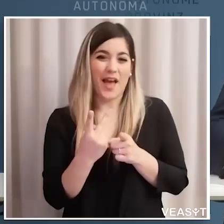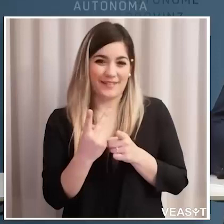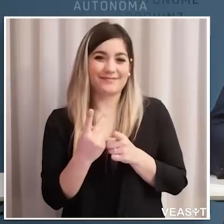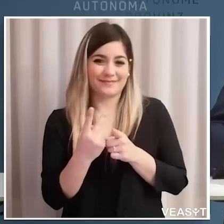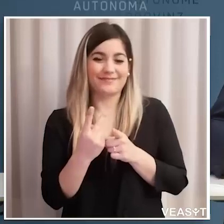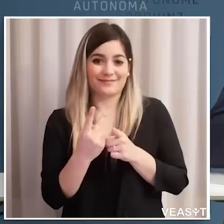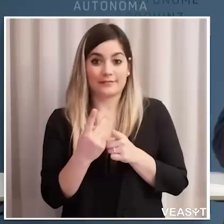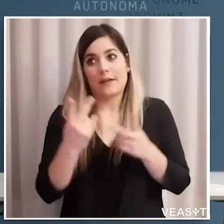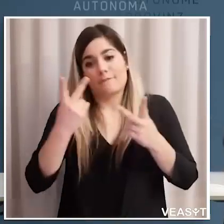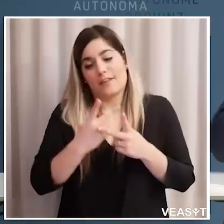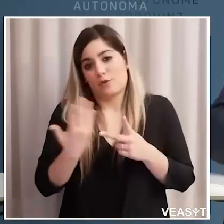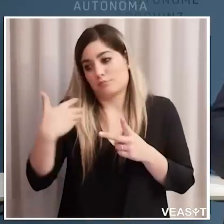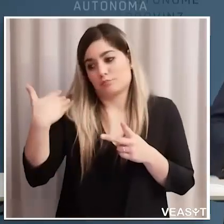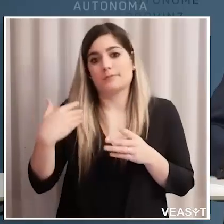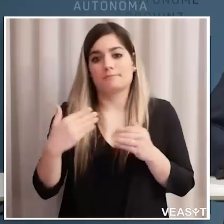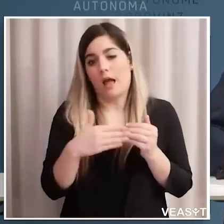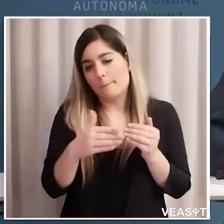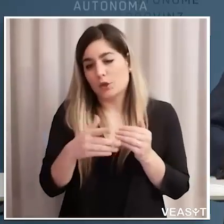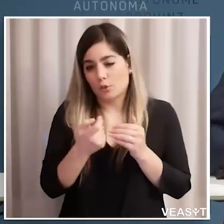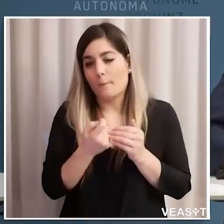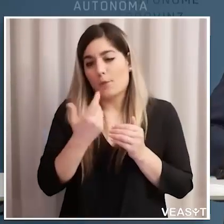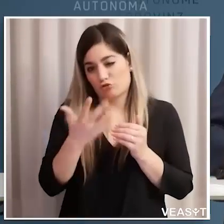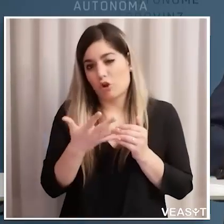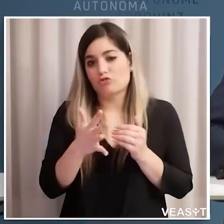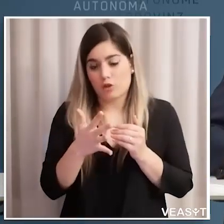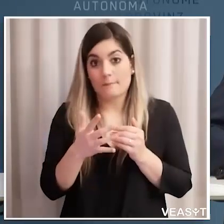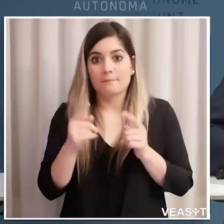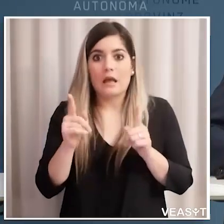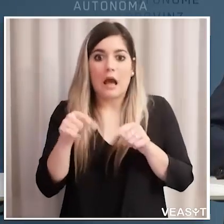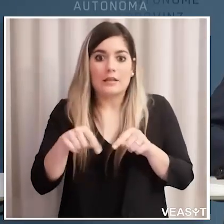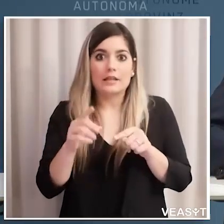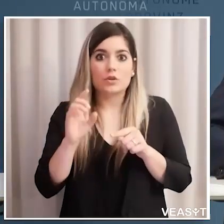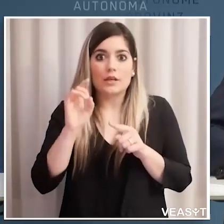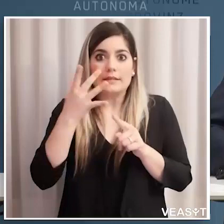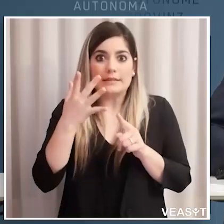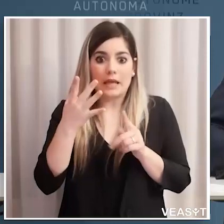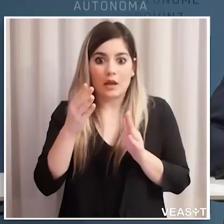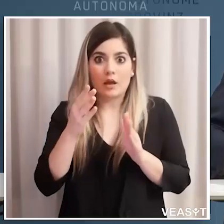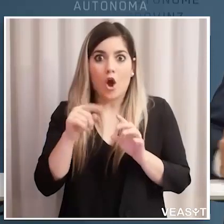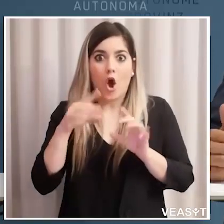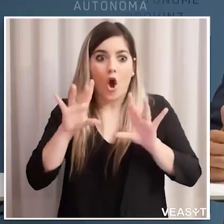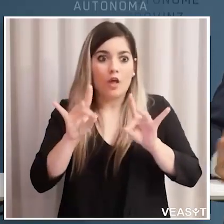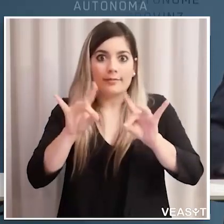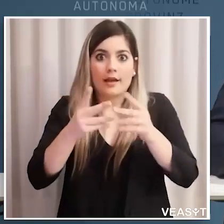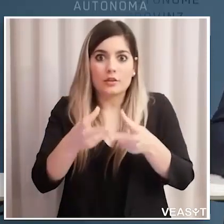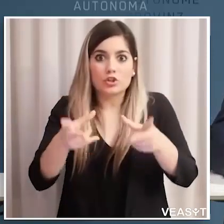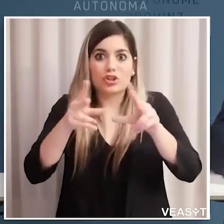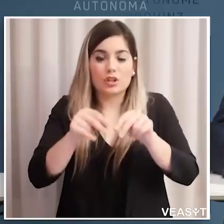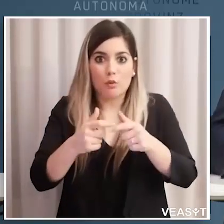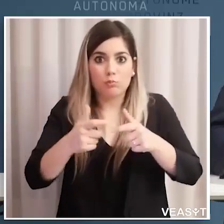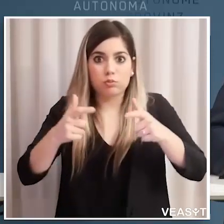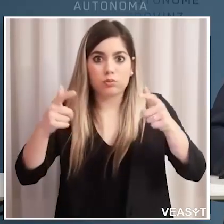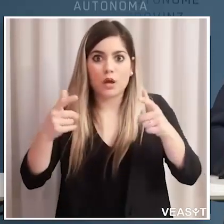seconda adesso, perché un po' di apertura le abbiamo già avute, poi c'è un'inversione di tendenza, aumentano di nuovo i